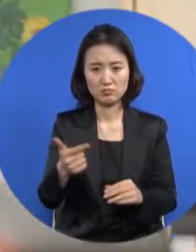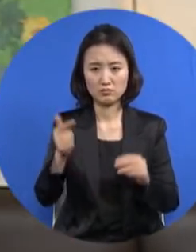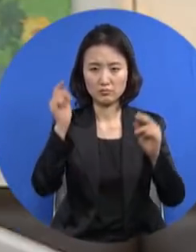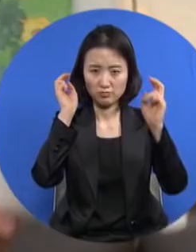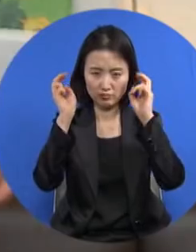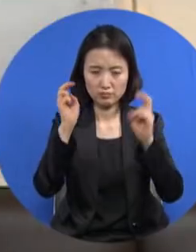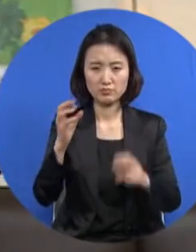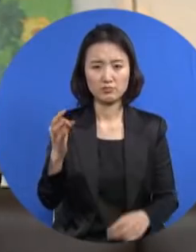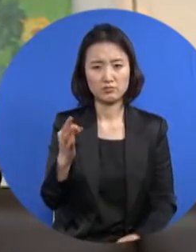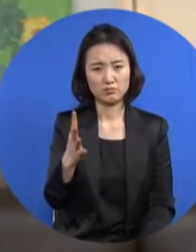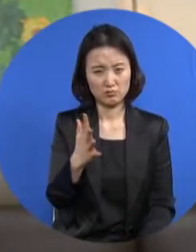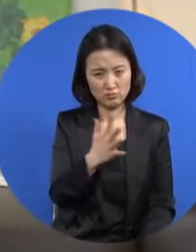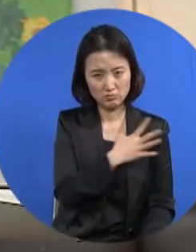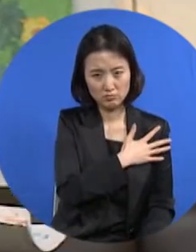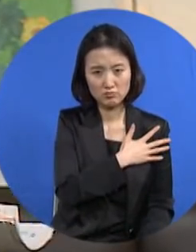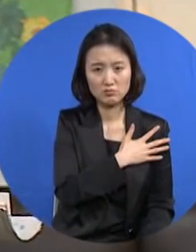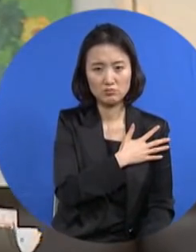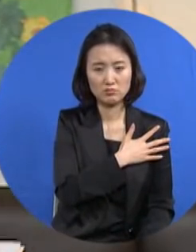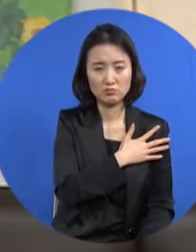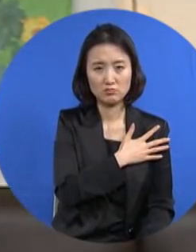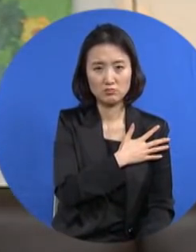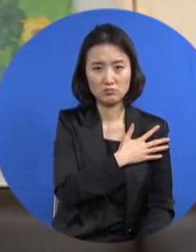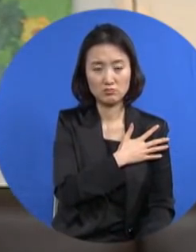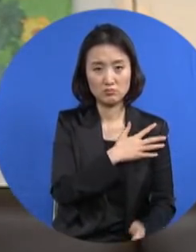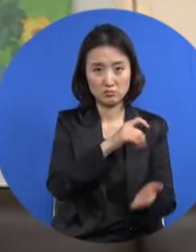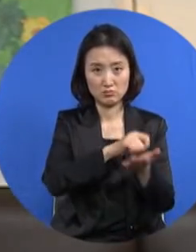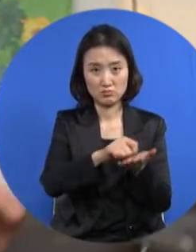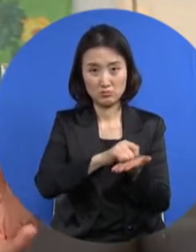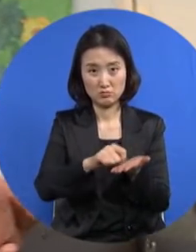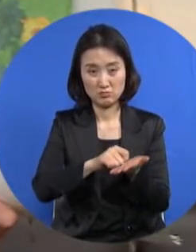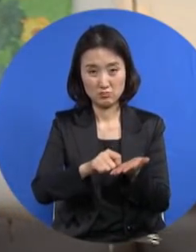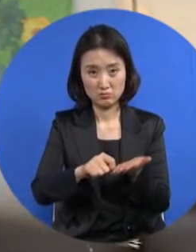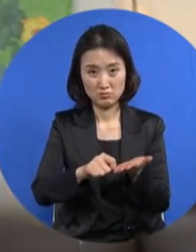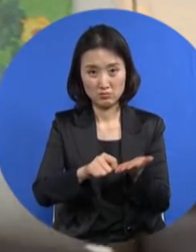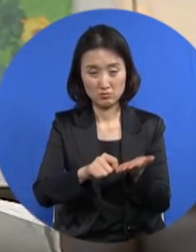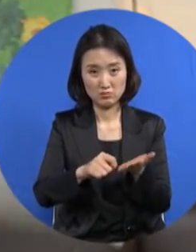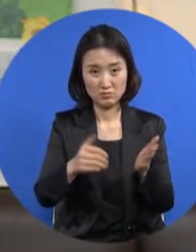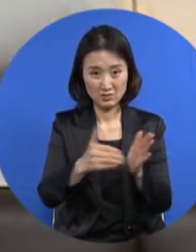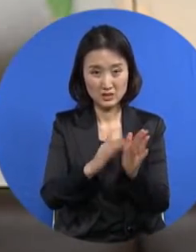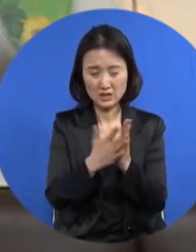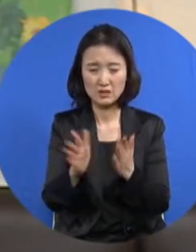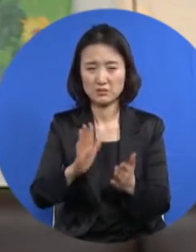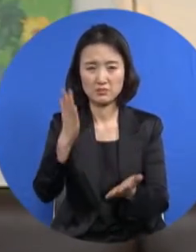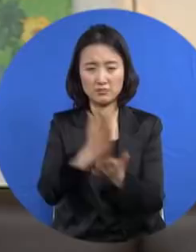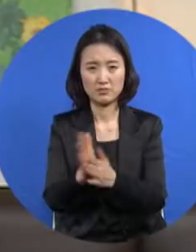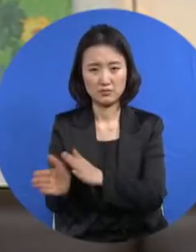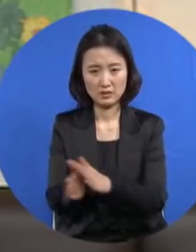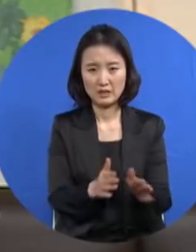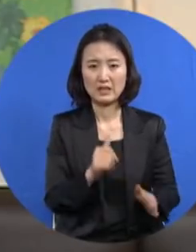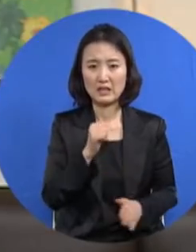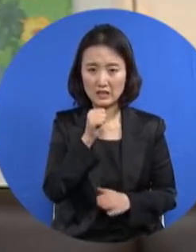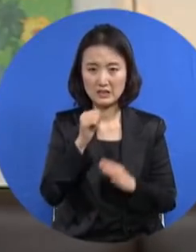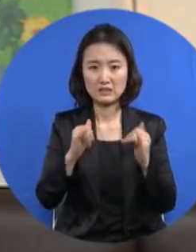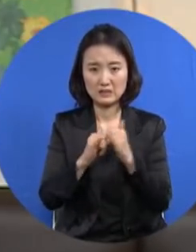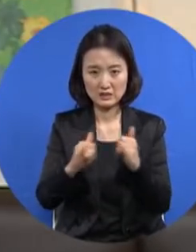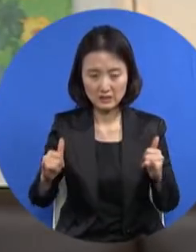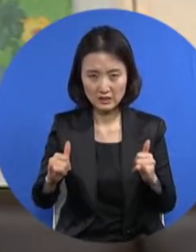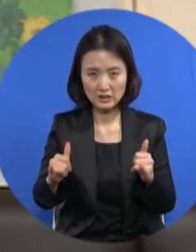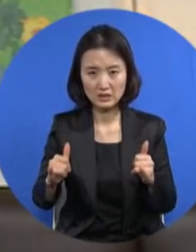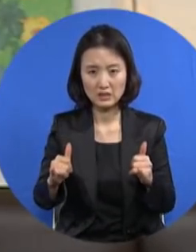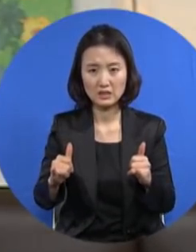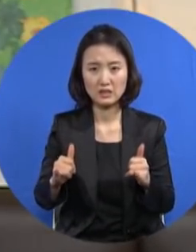뭐 부자들이 해가지고 한 책들은 다 열애. 나랑 상관이 없으니까. 그러니까 가난한 사람들이